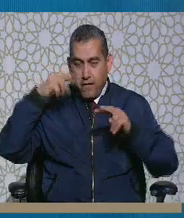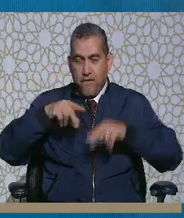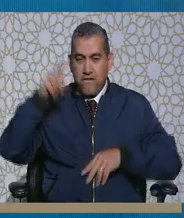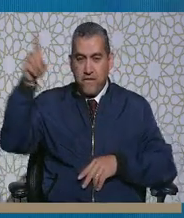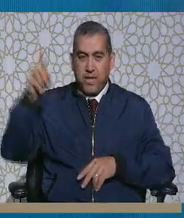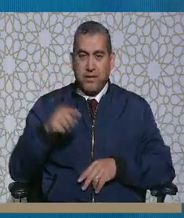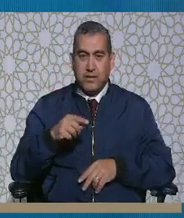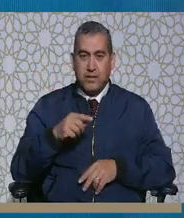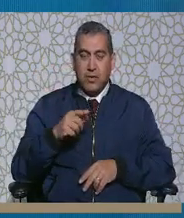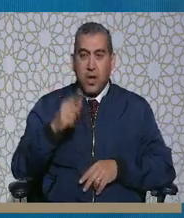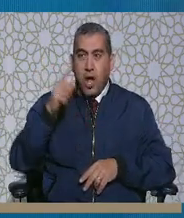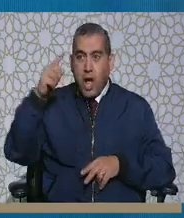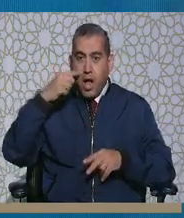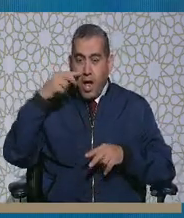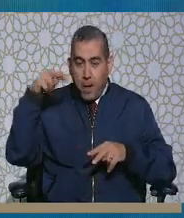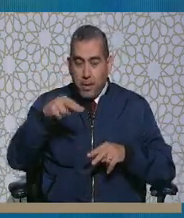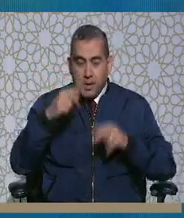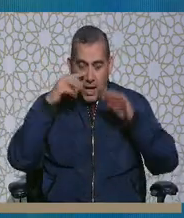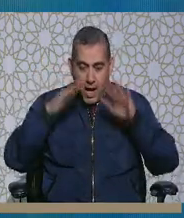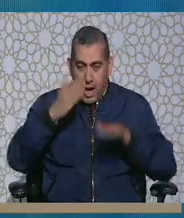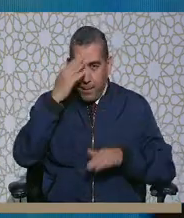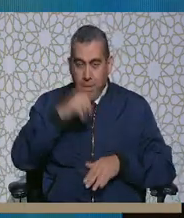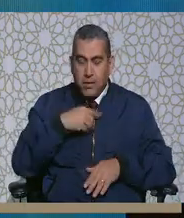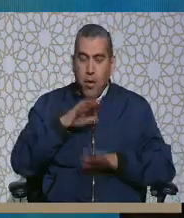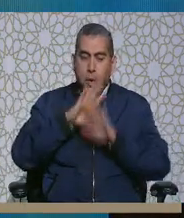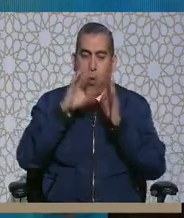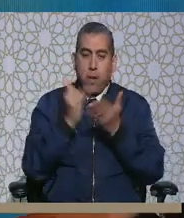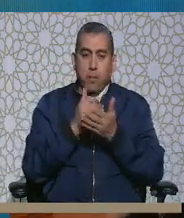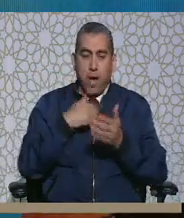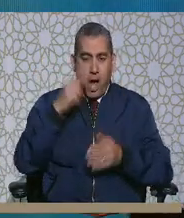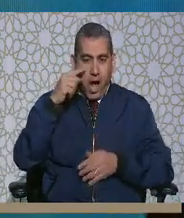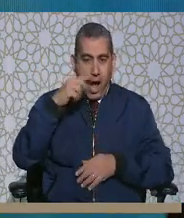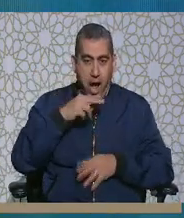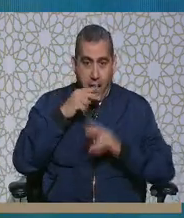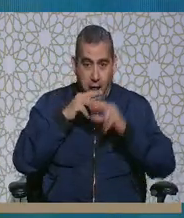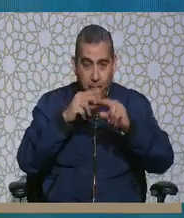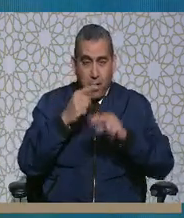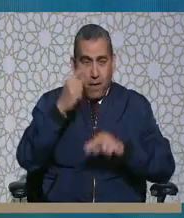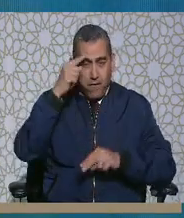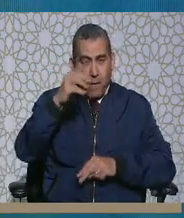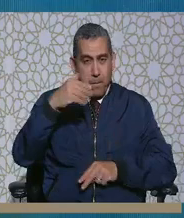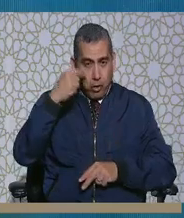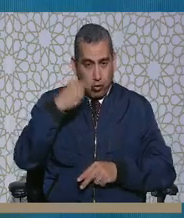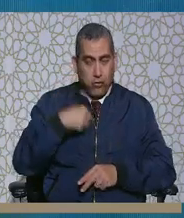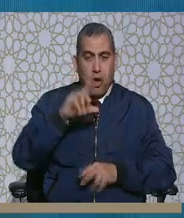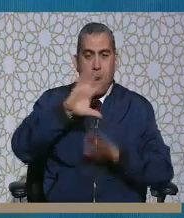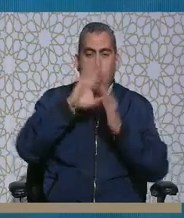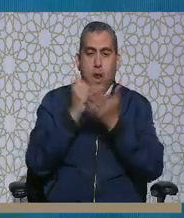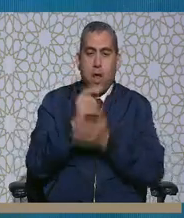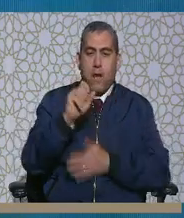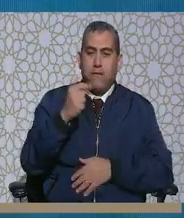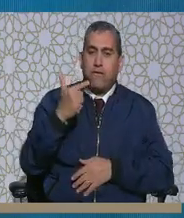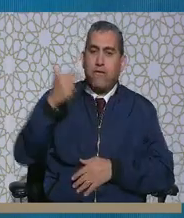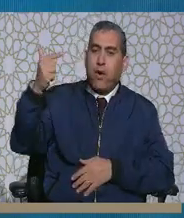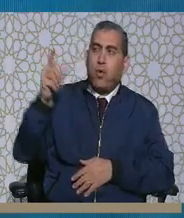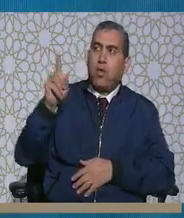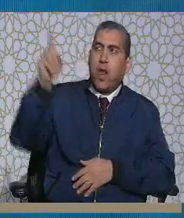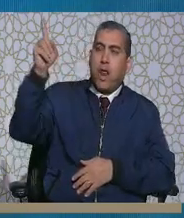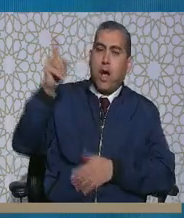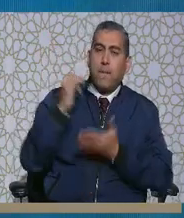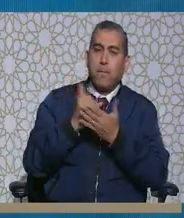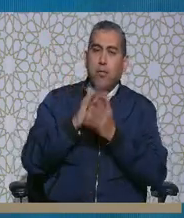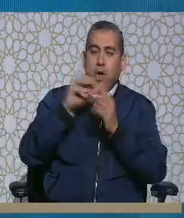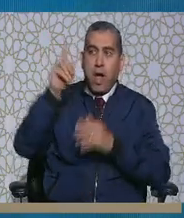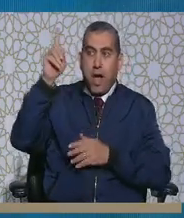ان الله بصير بايه بالعباد فوض امره لله خلاص هو في مهلكه فكانت النتيجه ايه فوقاه